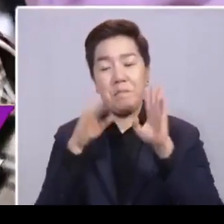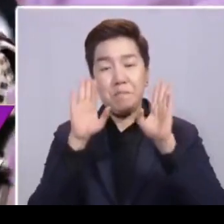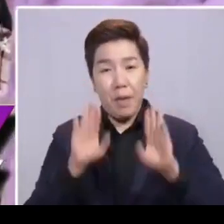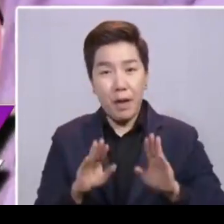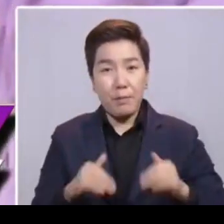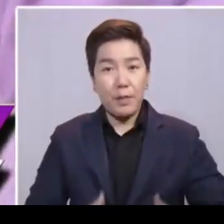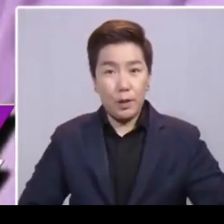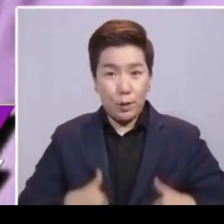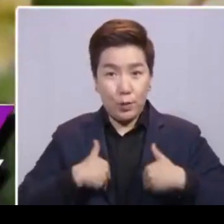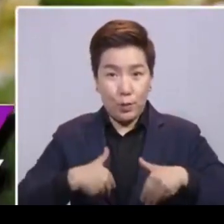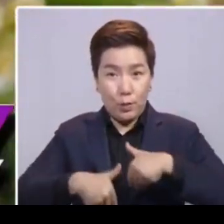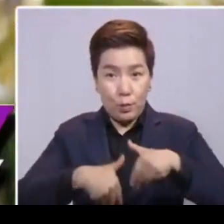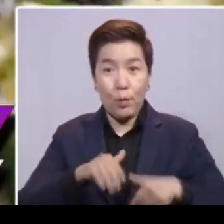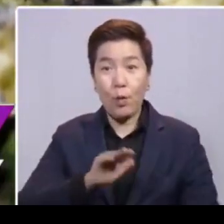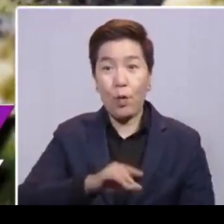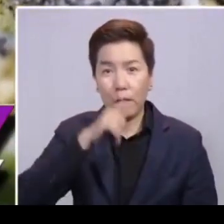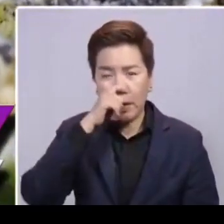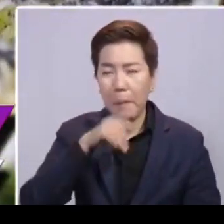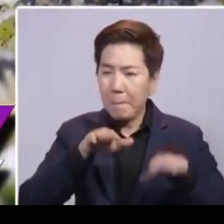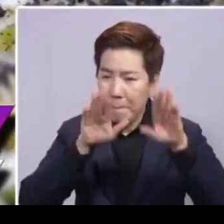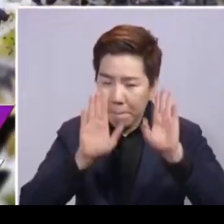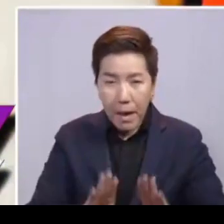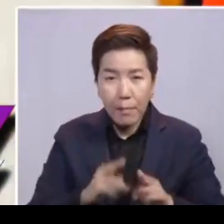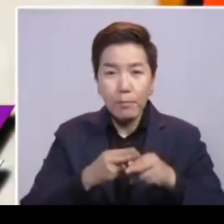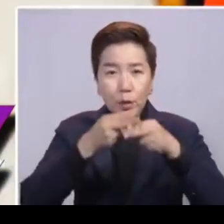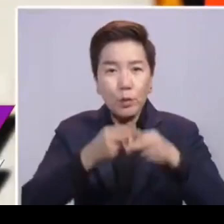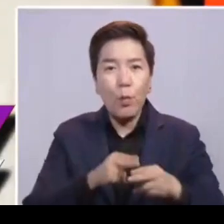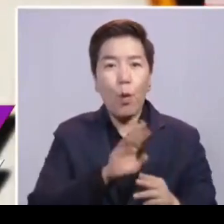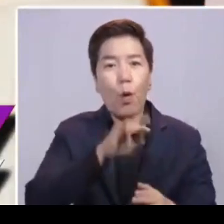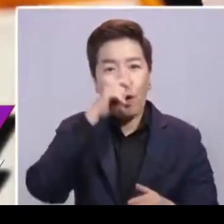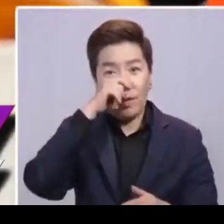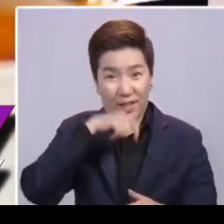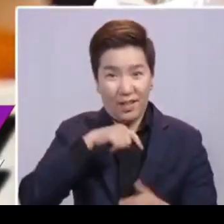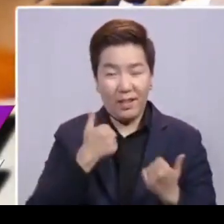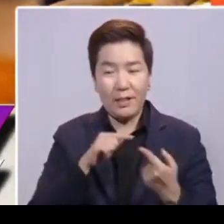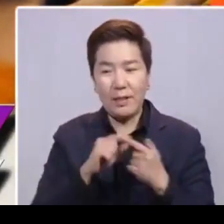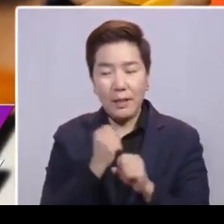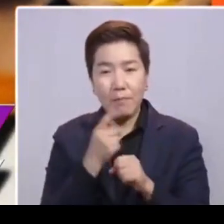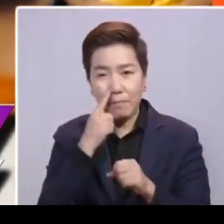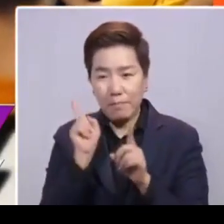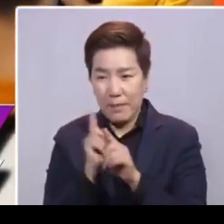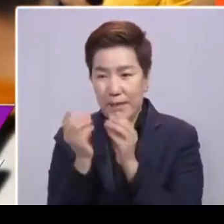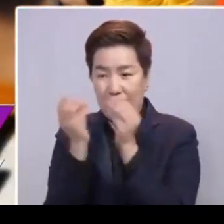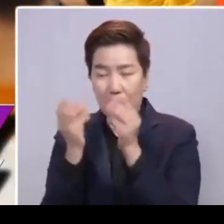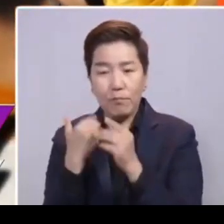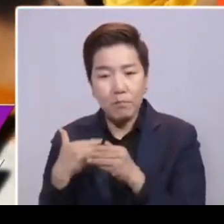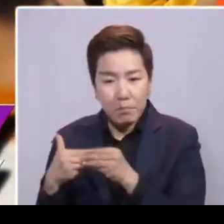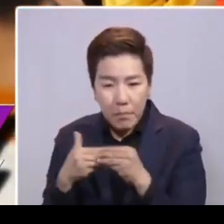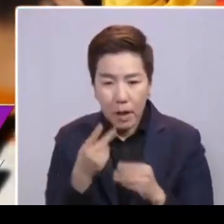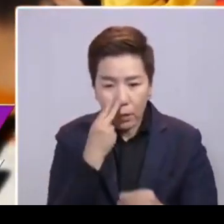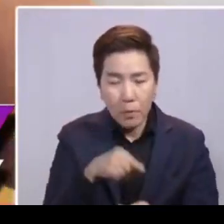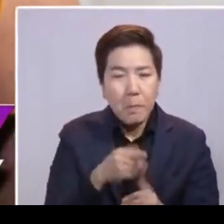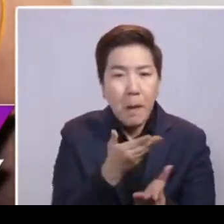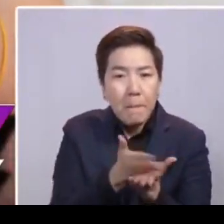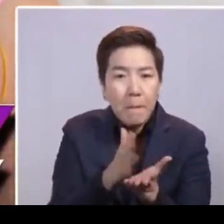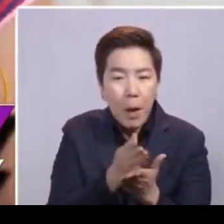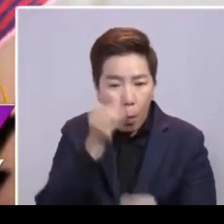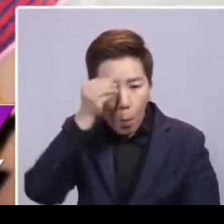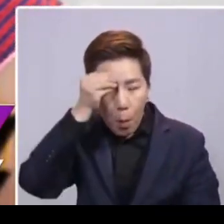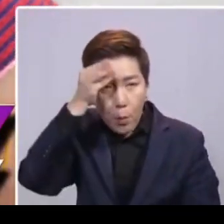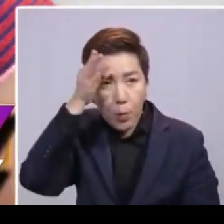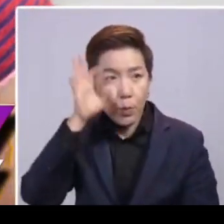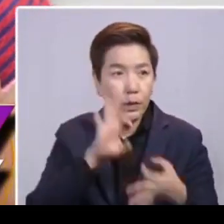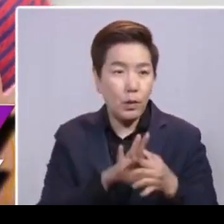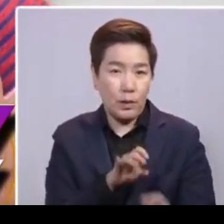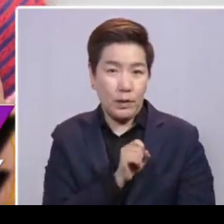วิถีชีวิตของชุมชนโดยกระทรวงวัฒนธรรมมีความมุ่งหวังว่ากิจกรรมทำสัญจรในครั้งนี้จะเป็นเวทีเพื่อแบ่งปันความรู้ด้าน